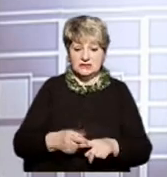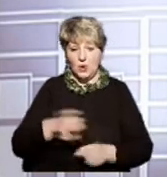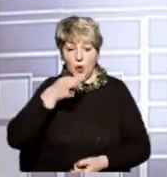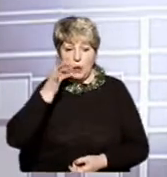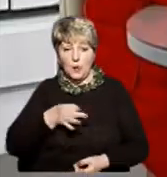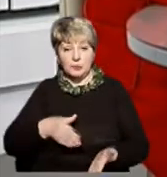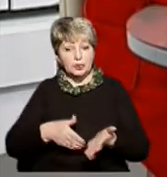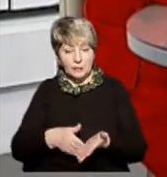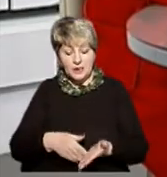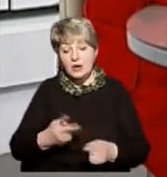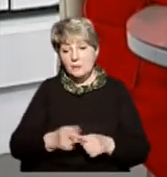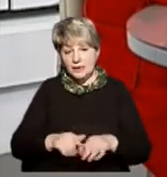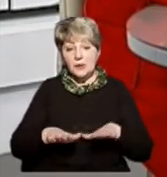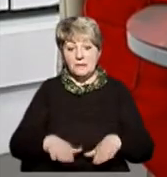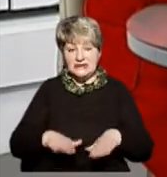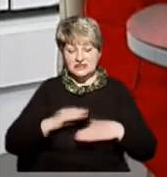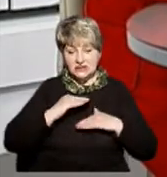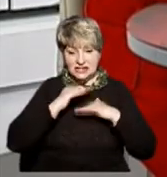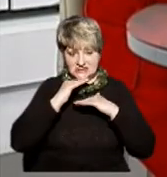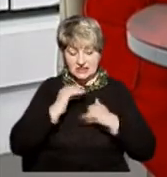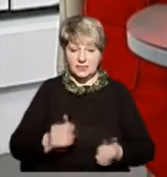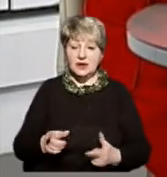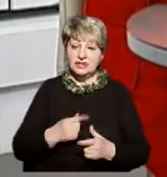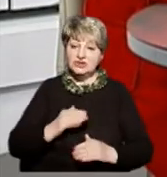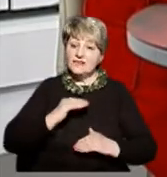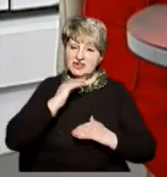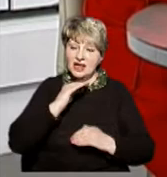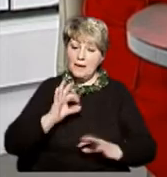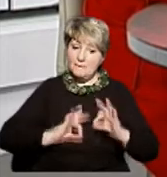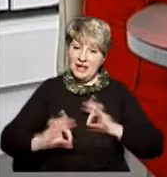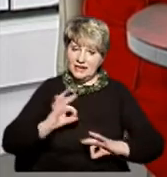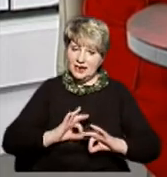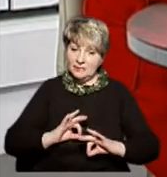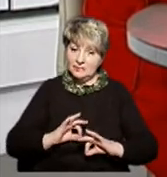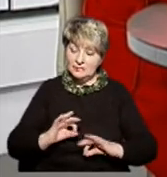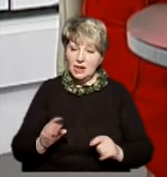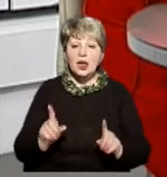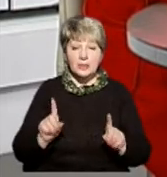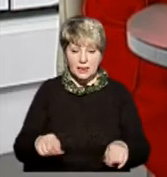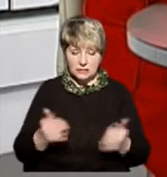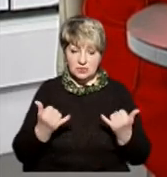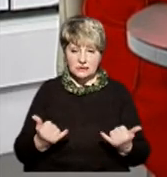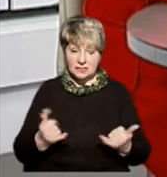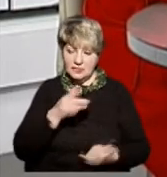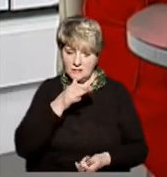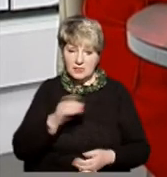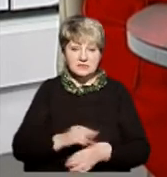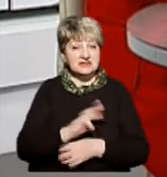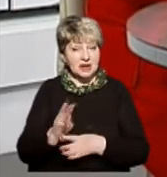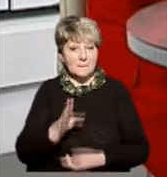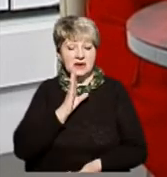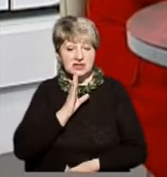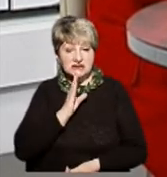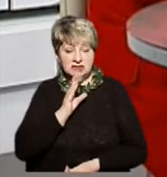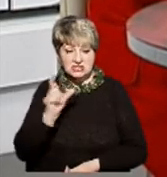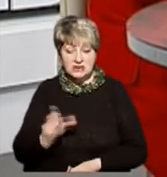кваліфіковану допомогу. Тому місця в нас достатньо. Чи вистачає медикаментів? Медикаментів також на даний час забезпечуються жінки